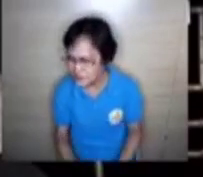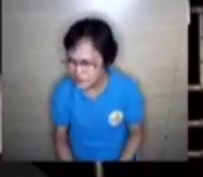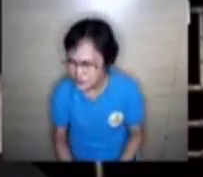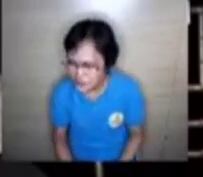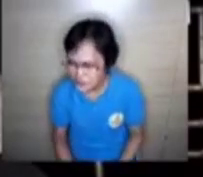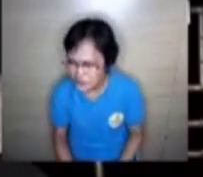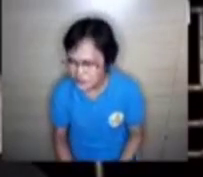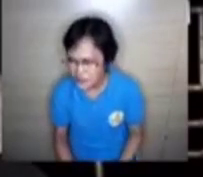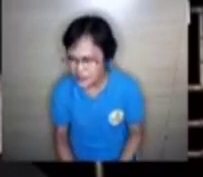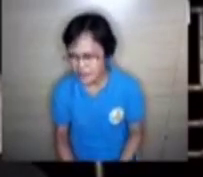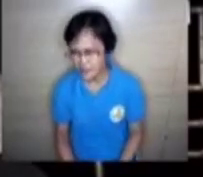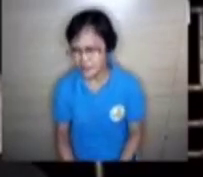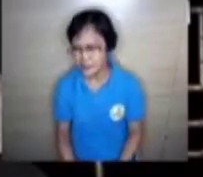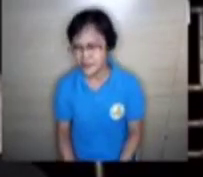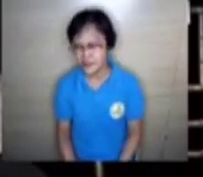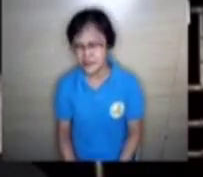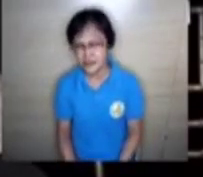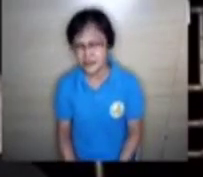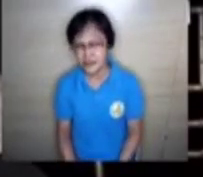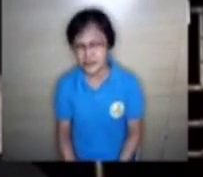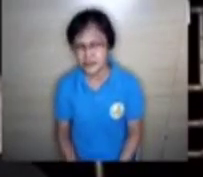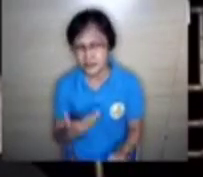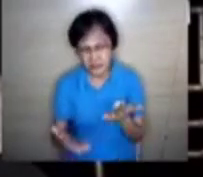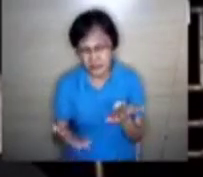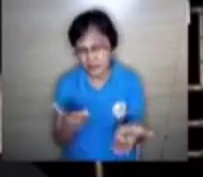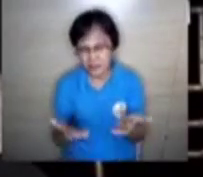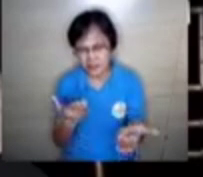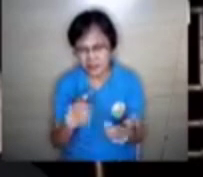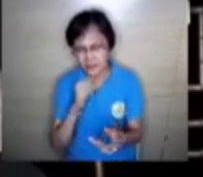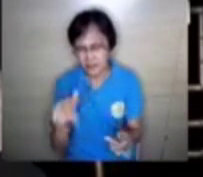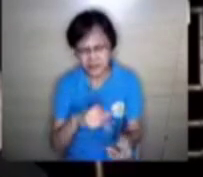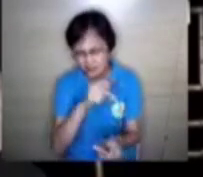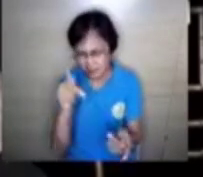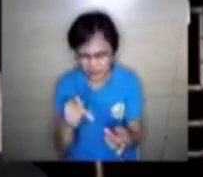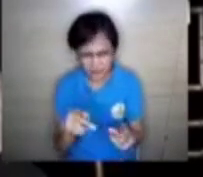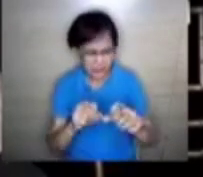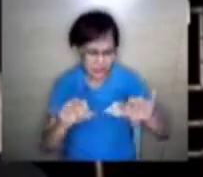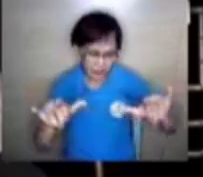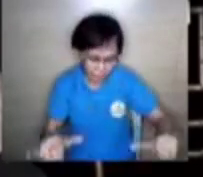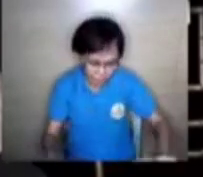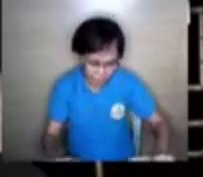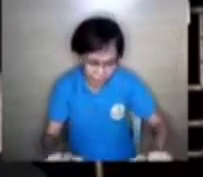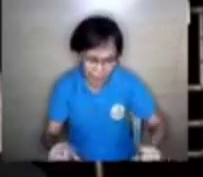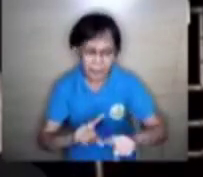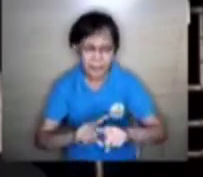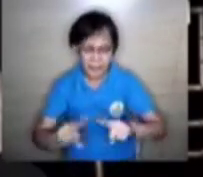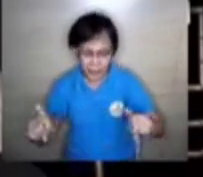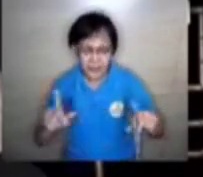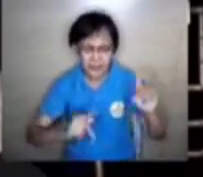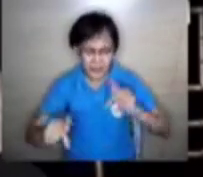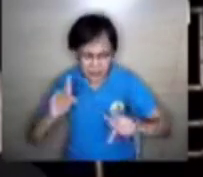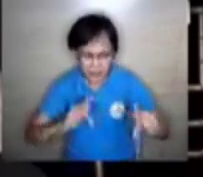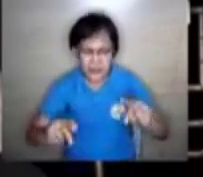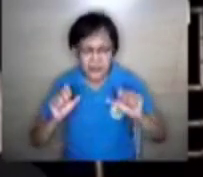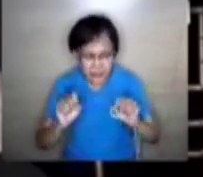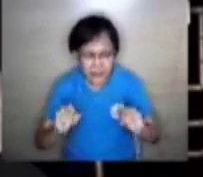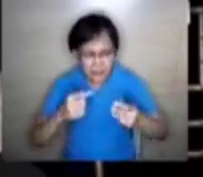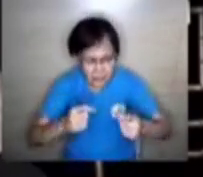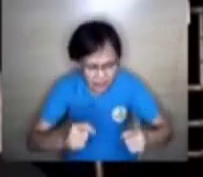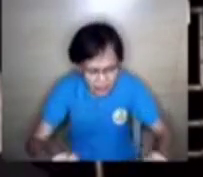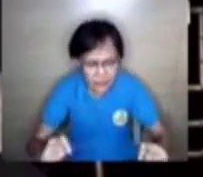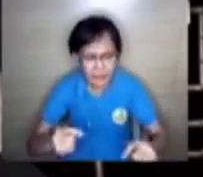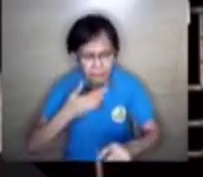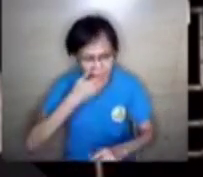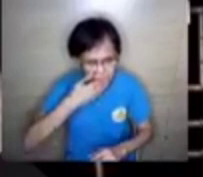ko kaninang halimbawa, maaaring hindi naging perpekto ang sistema, hindi naging perpekto ang proseso, pero basta't hindi kriminal at